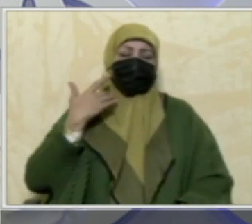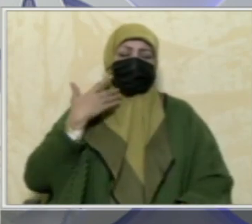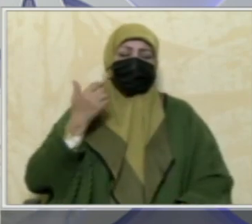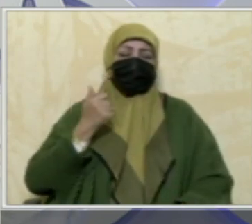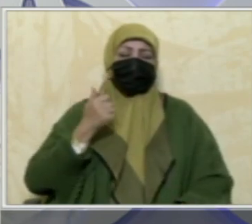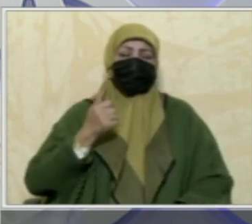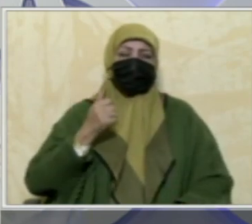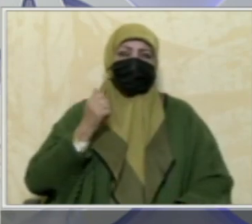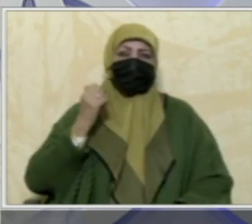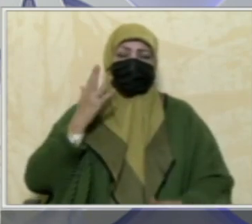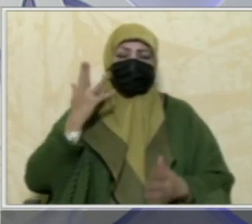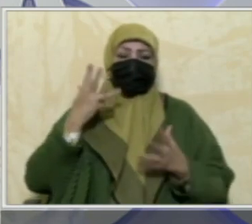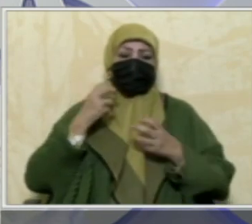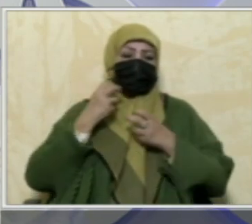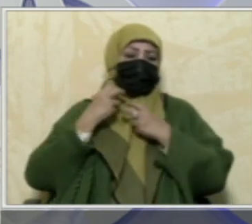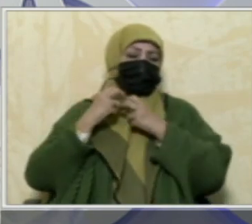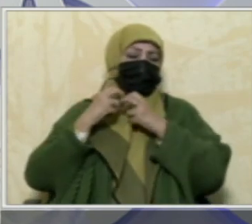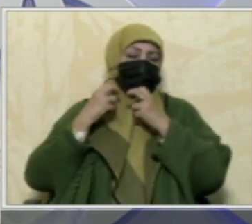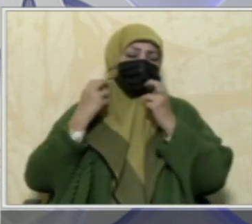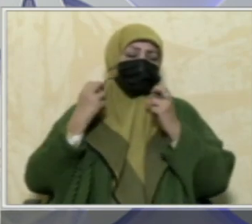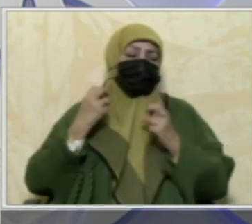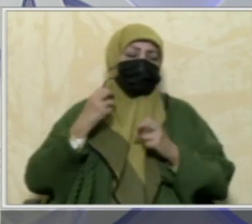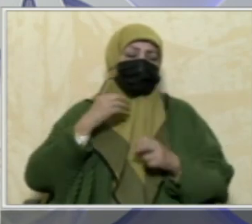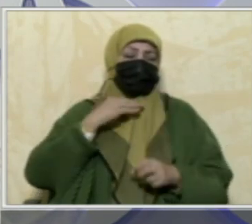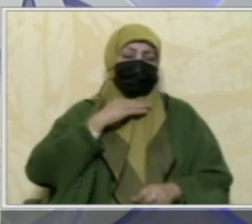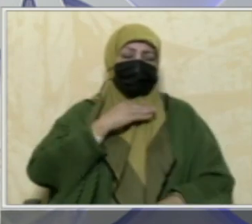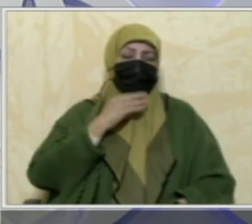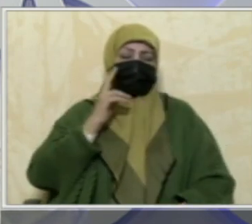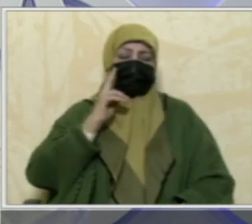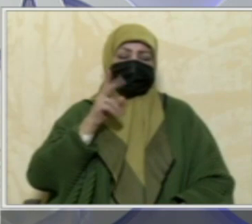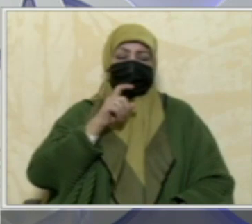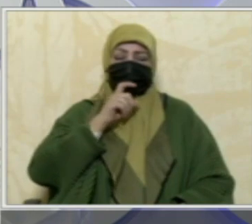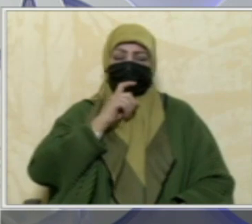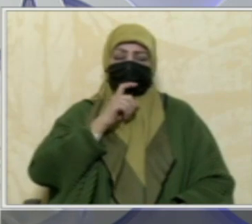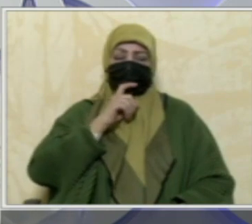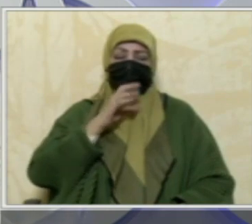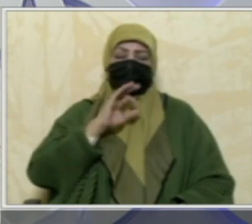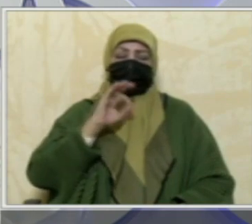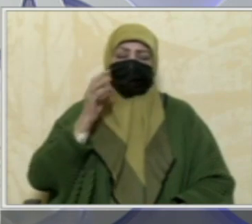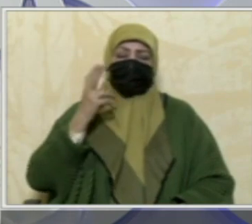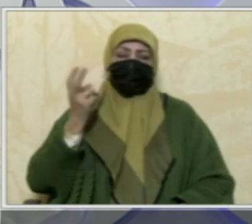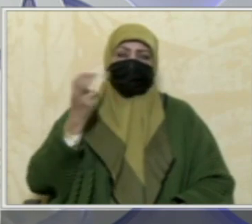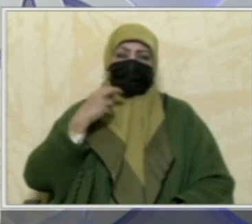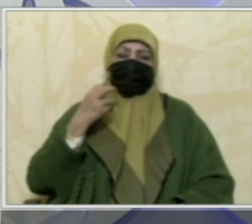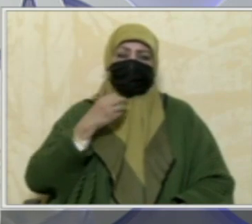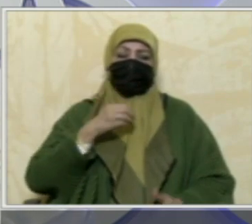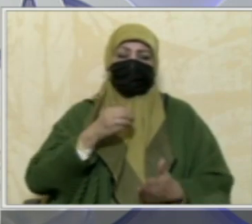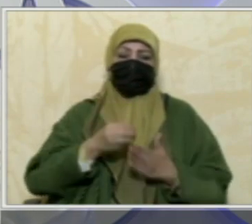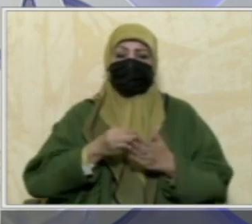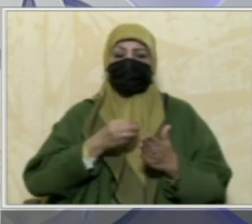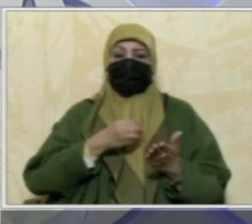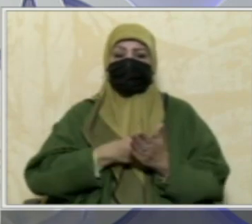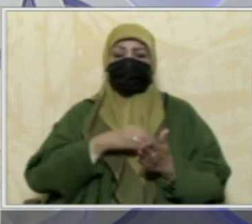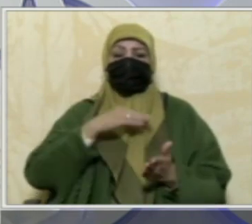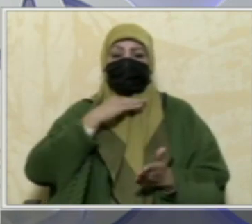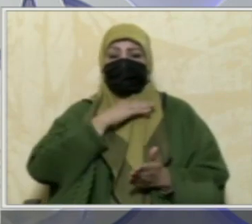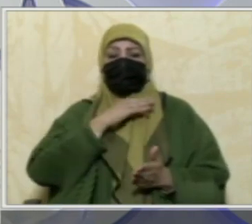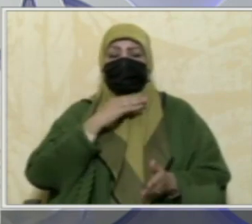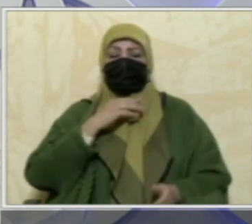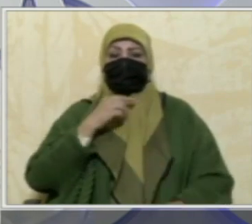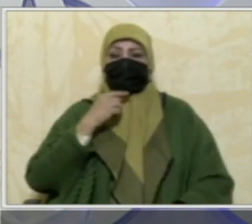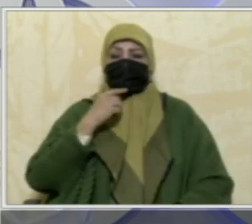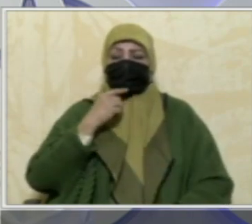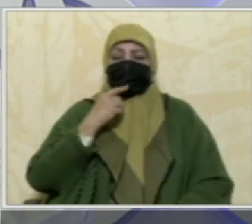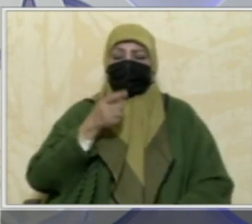ولم تجف ولم تبرا هذه لا تجزي في الاضحيه وهذه نص عليها نص عليها في المدونه فقد سئل